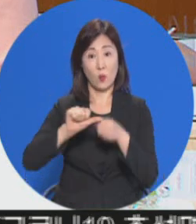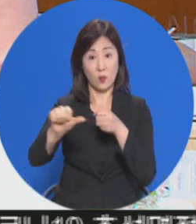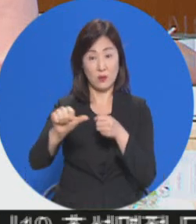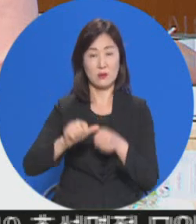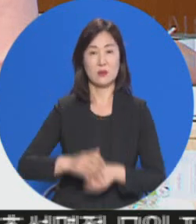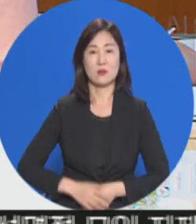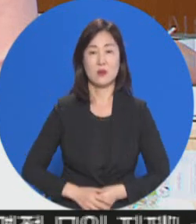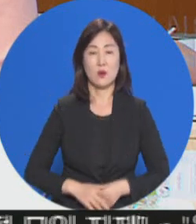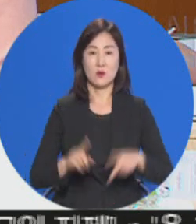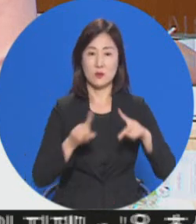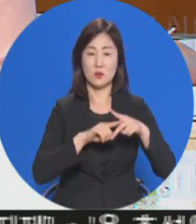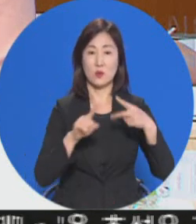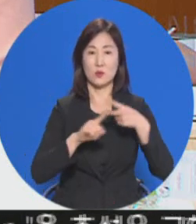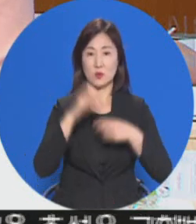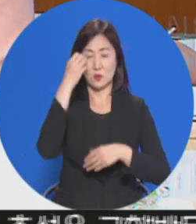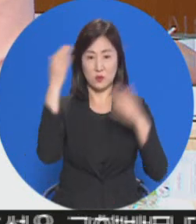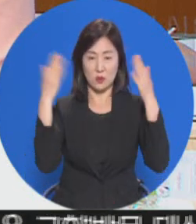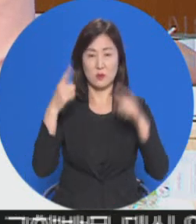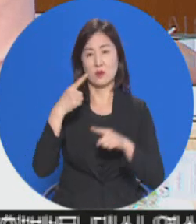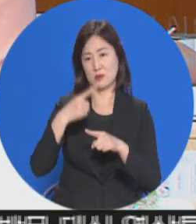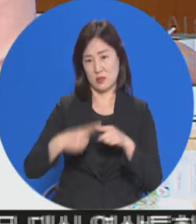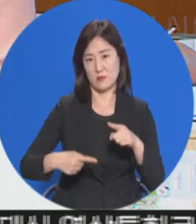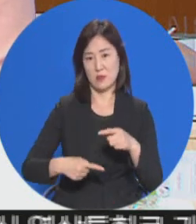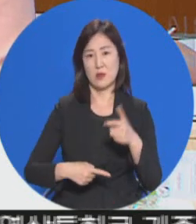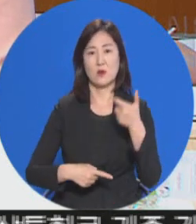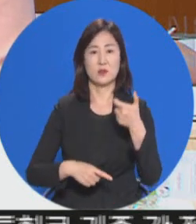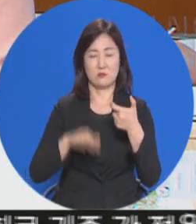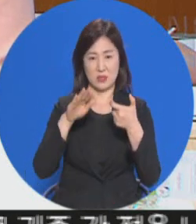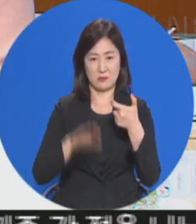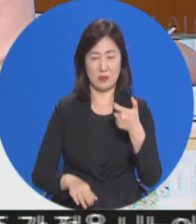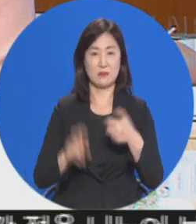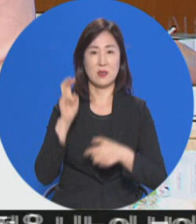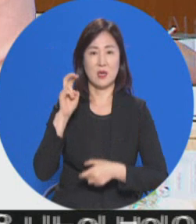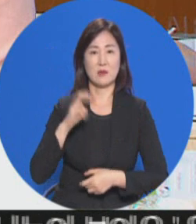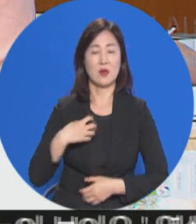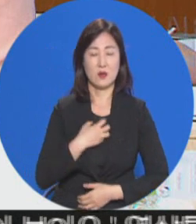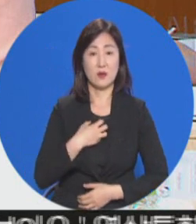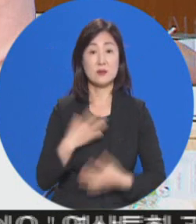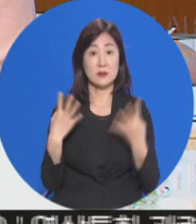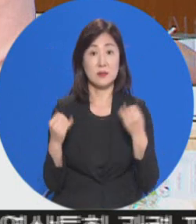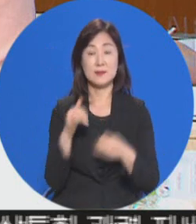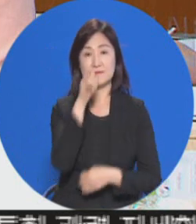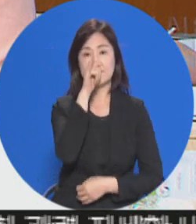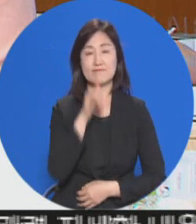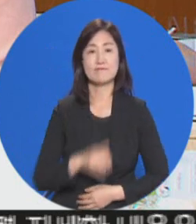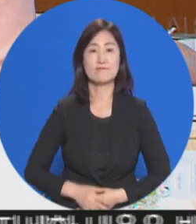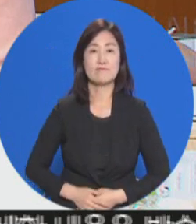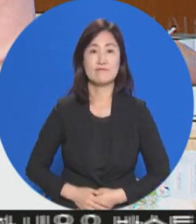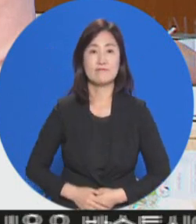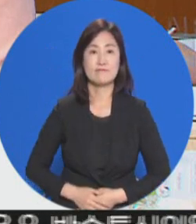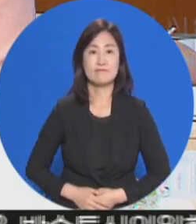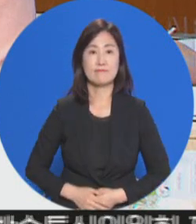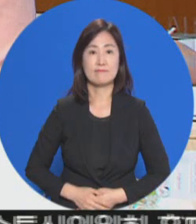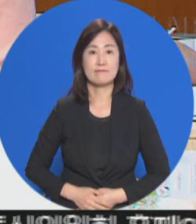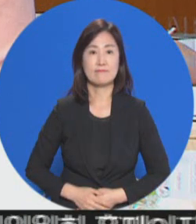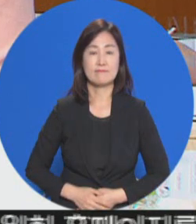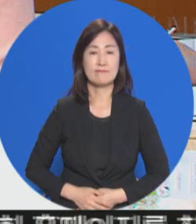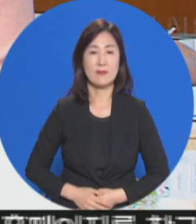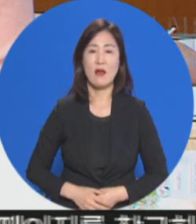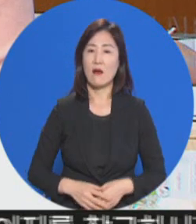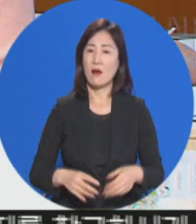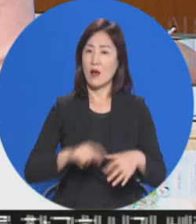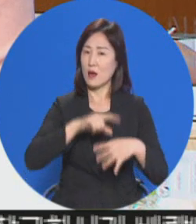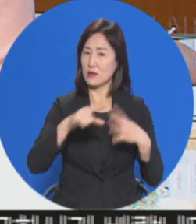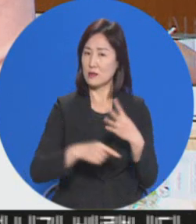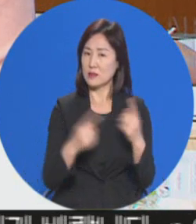도내 초중고교의 절반은 전교생이 60명도 안 될 거라는 비관적인 전망까지 나오고 있는데요. 학년제 개편